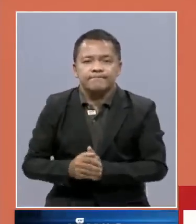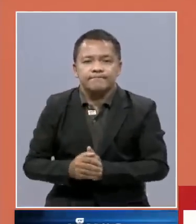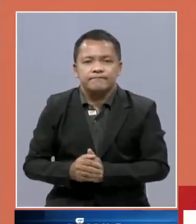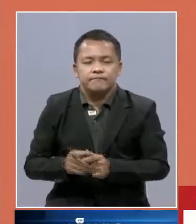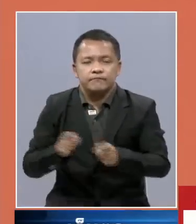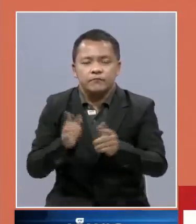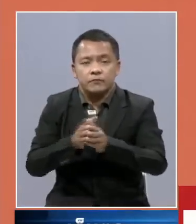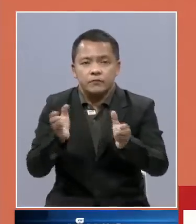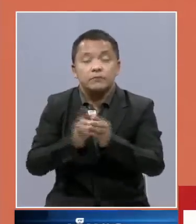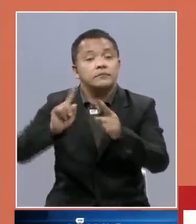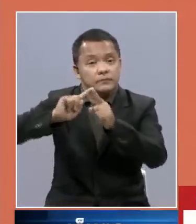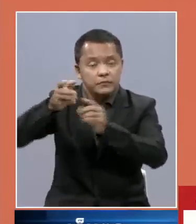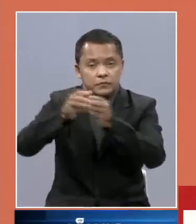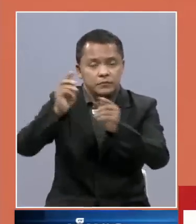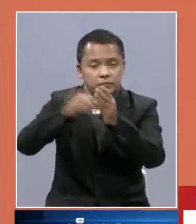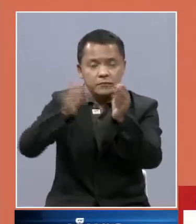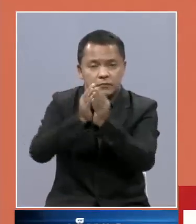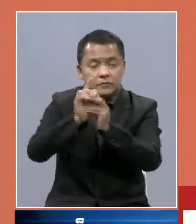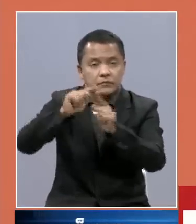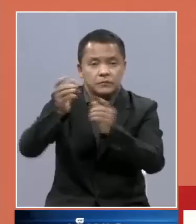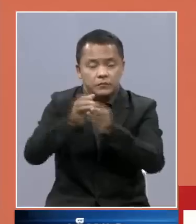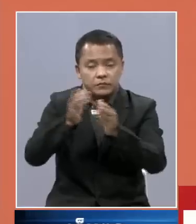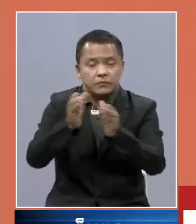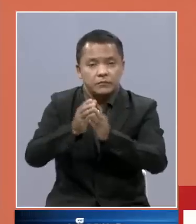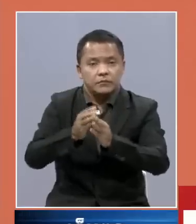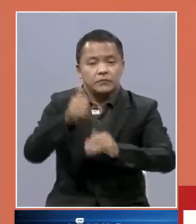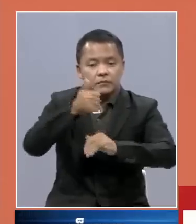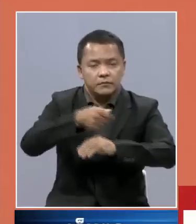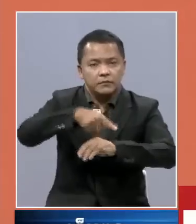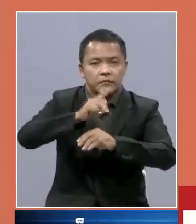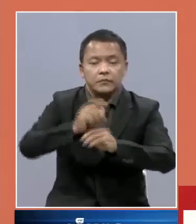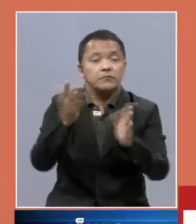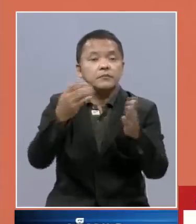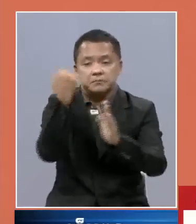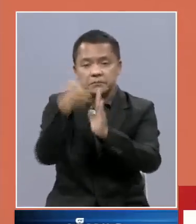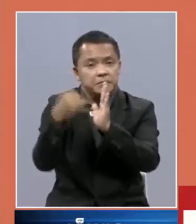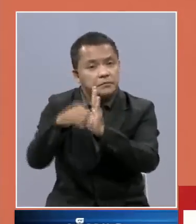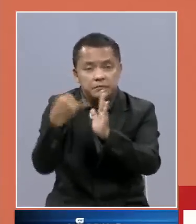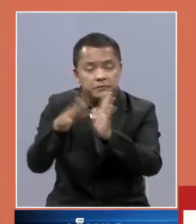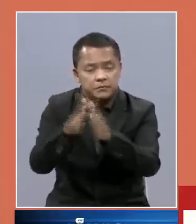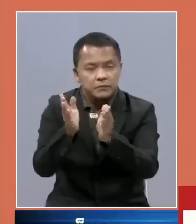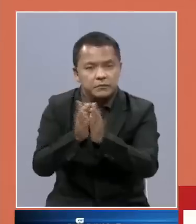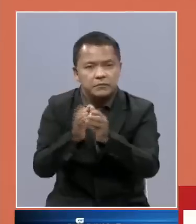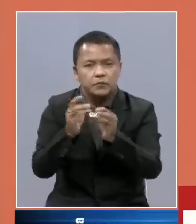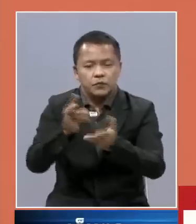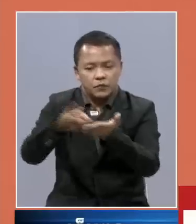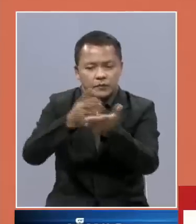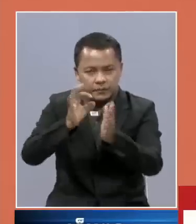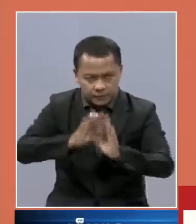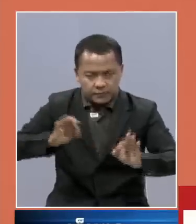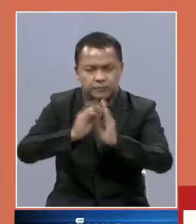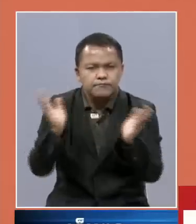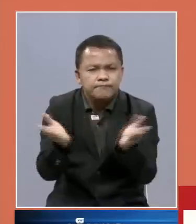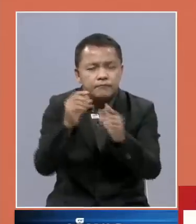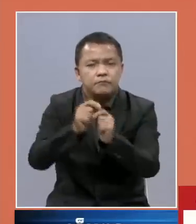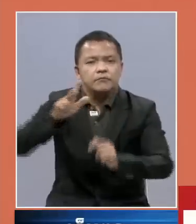รื่องของพรรคอันดับหนึ่งเนี่ยจะขอประมุขฝ่ายนิติบัญญัตินั้นก็ไม่ได้มีอะไรที่ผิดแผนนะคะเพราะว่ามีวาระที่จะต้องขับเคลื่อนและเชื่อ